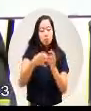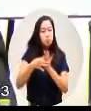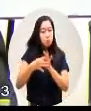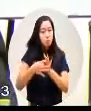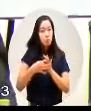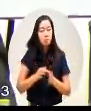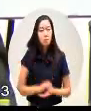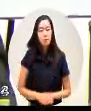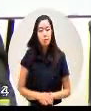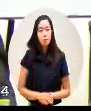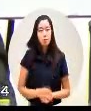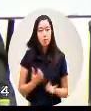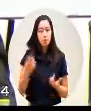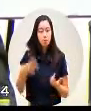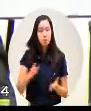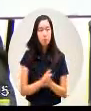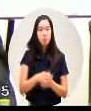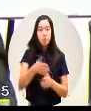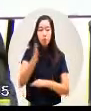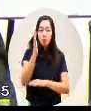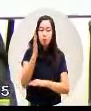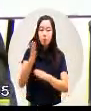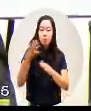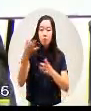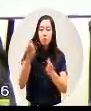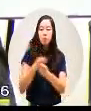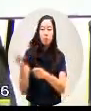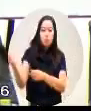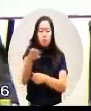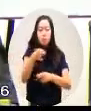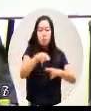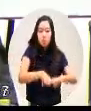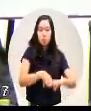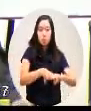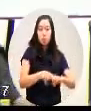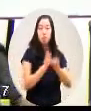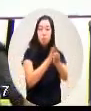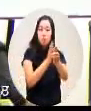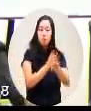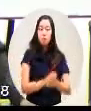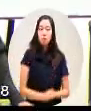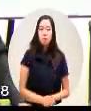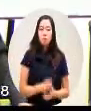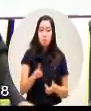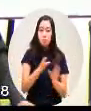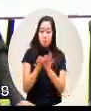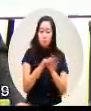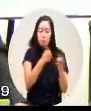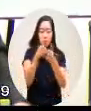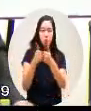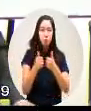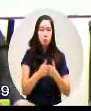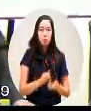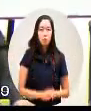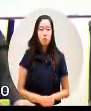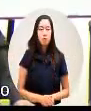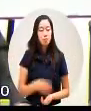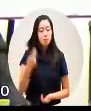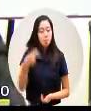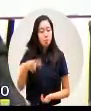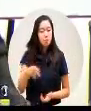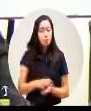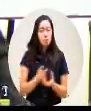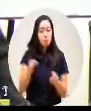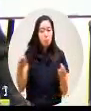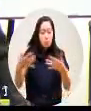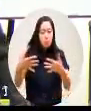着。安尼财政局长啊，要列席啊，要列席啊，是相关的会议啦吼。所以讲，伊这部分啦吼，